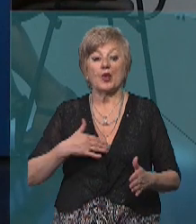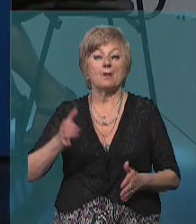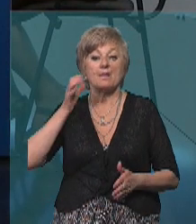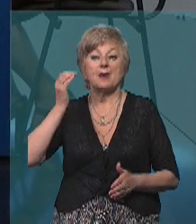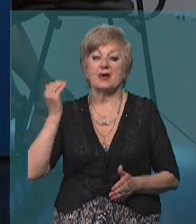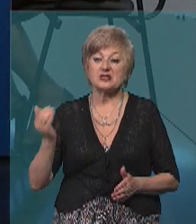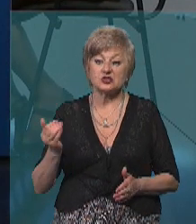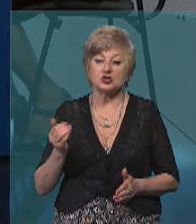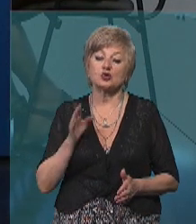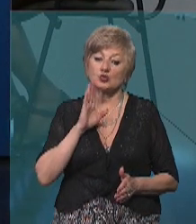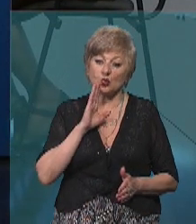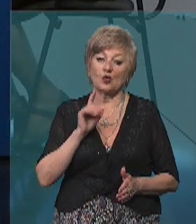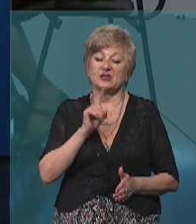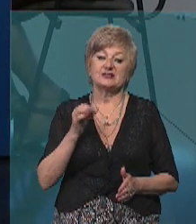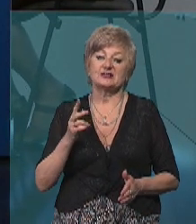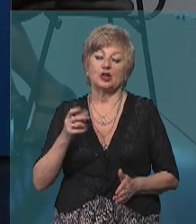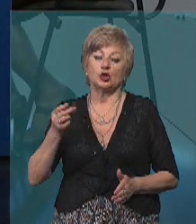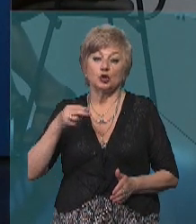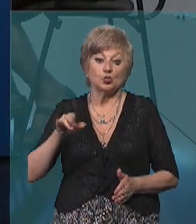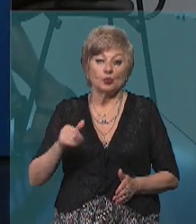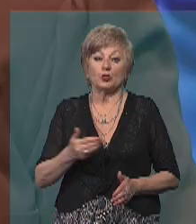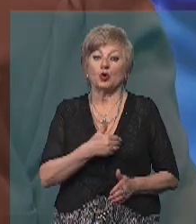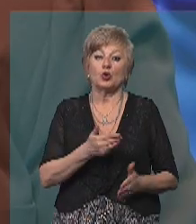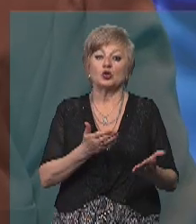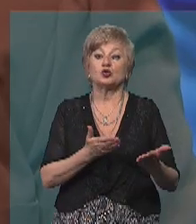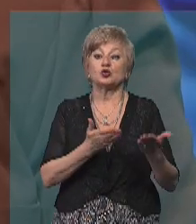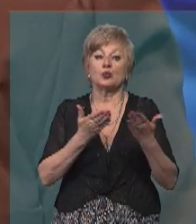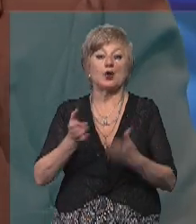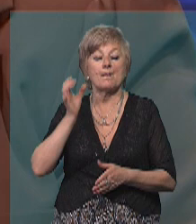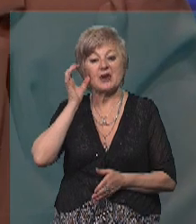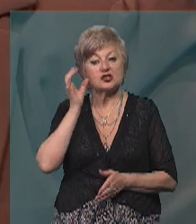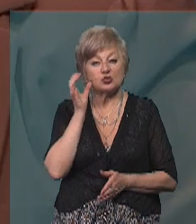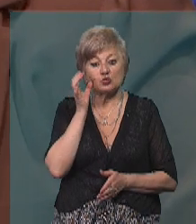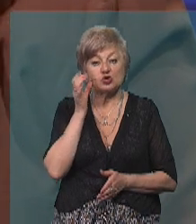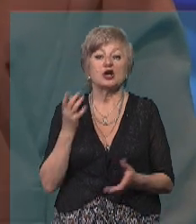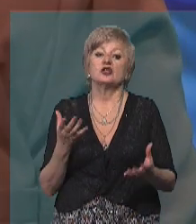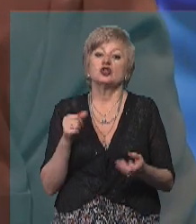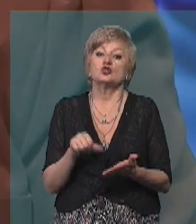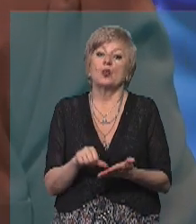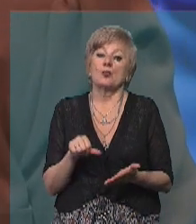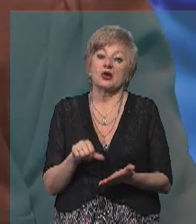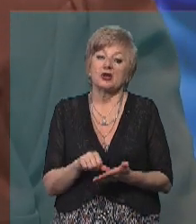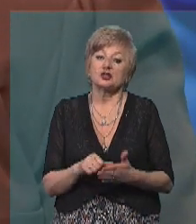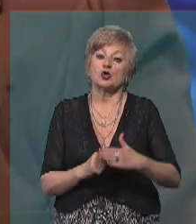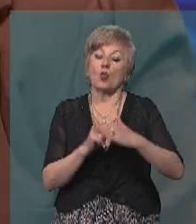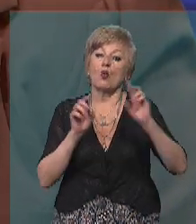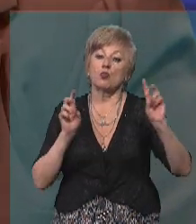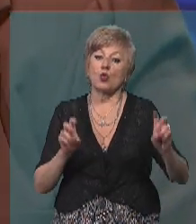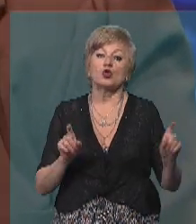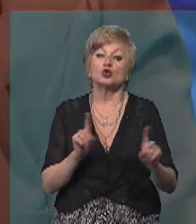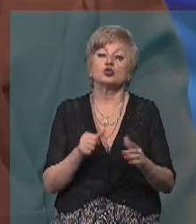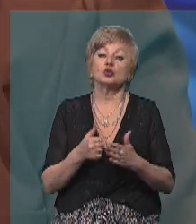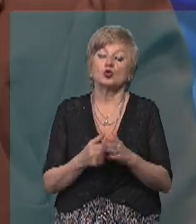послухали, почули пані Зінаїду. І я зразу хочу запросити вас послухати ще представника опори